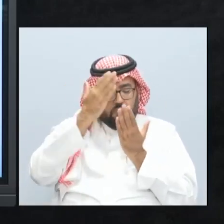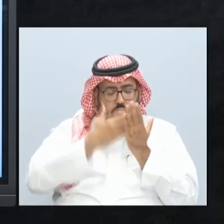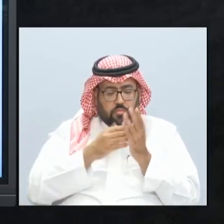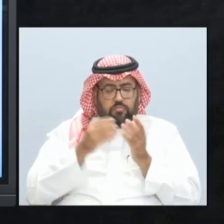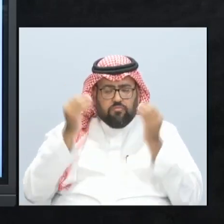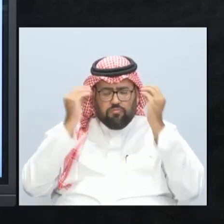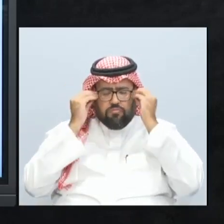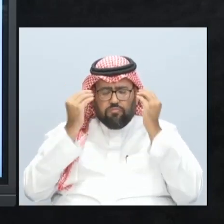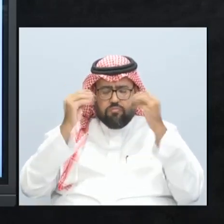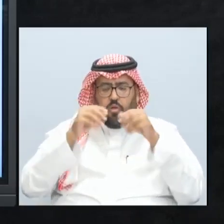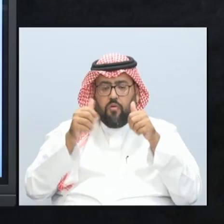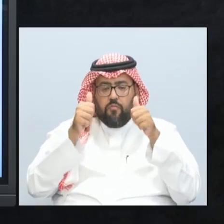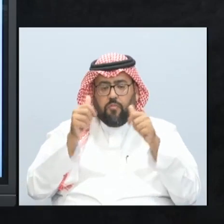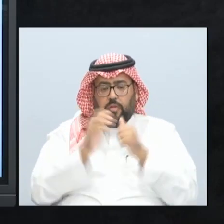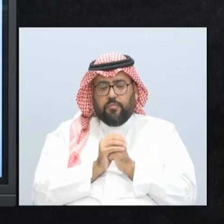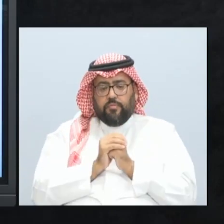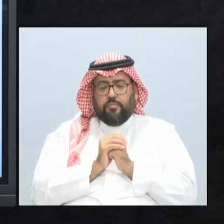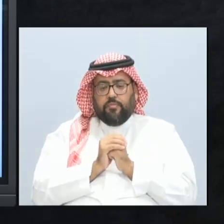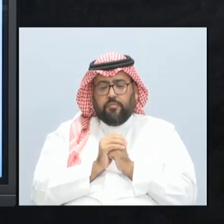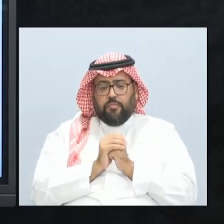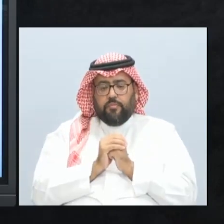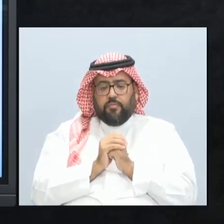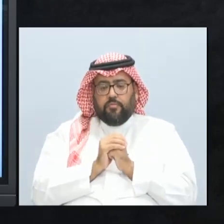واستوعبته بارك الله فيكم